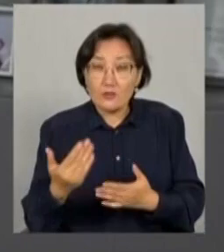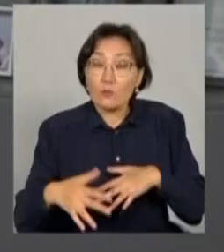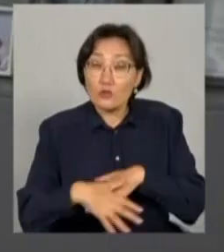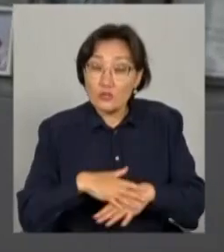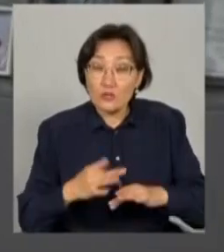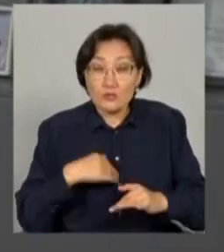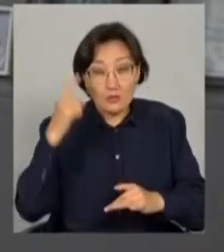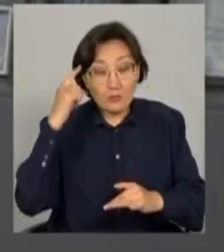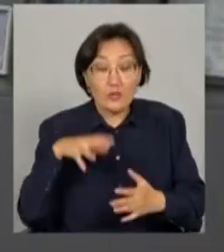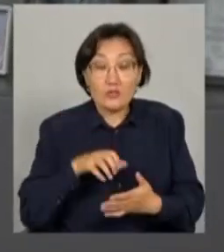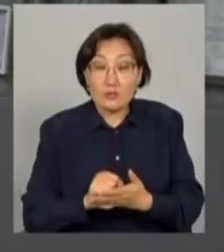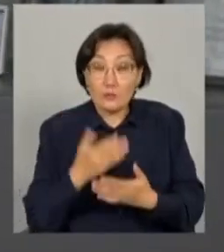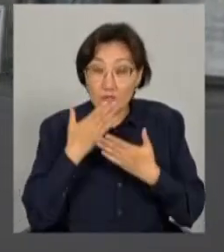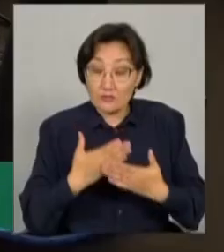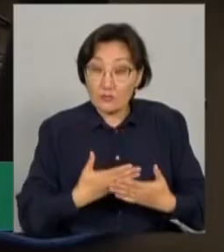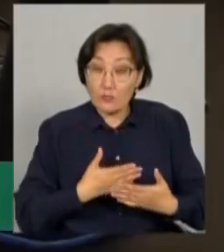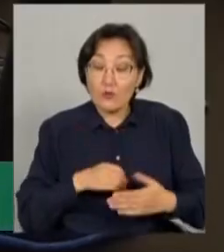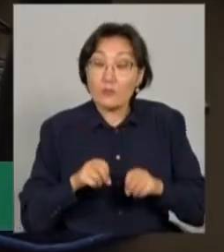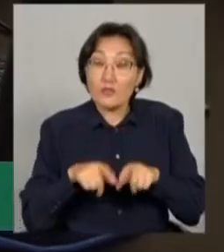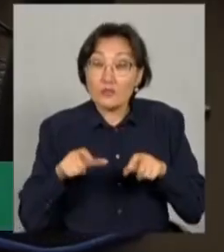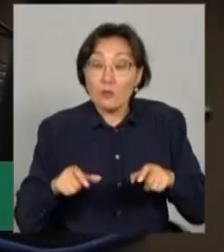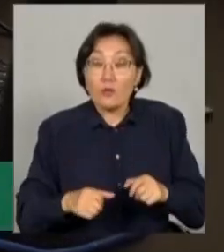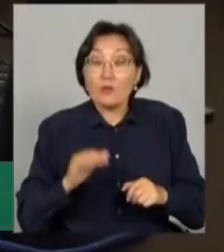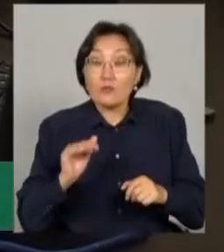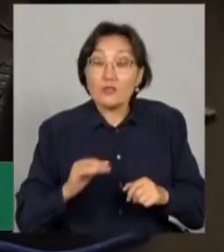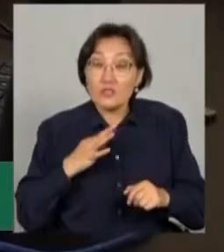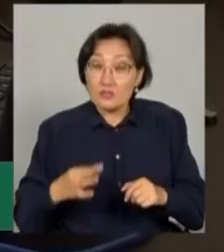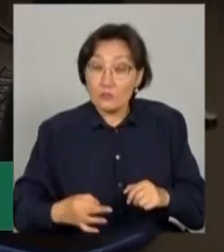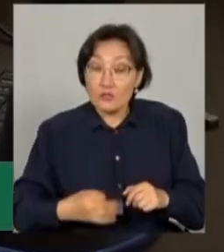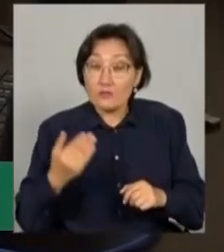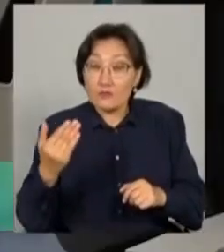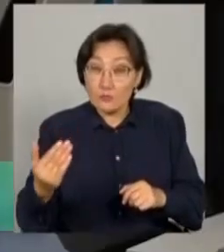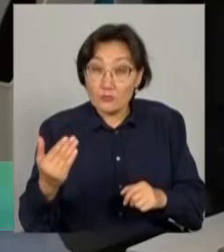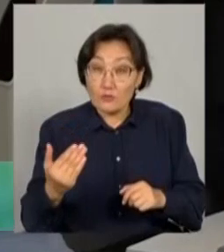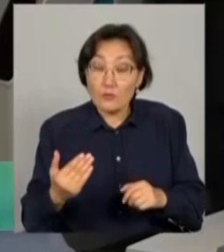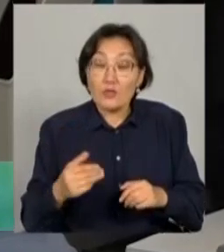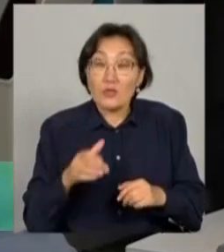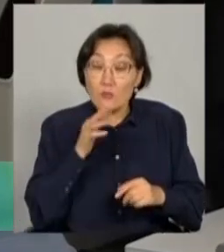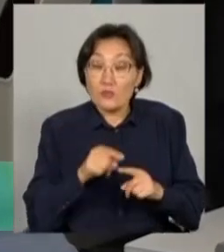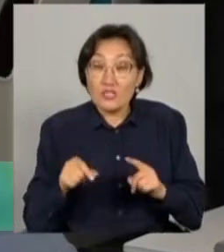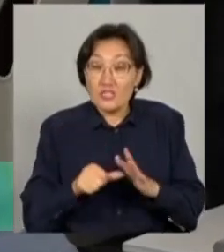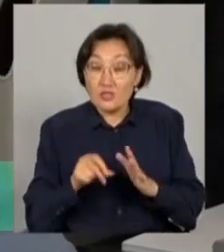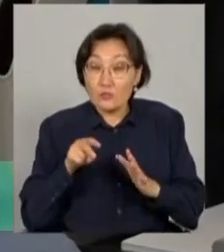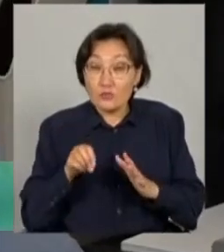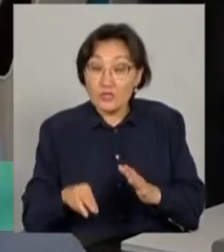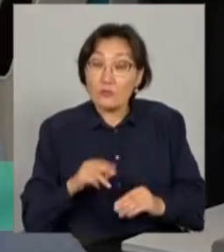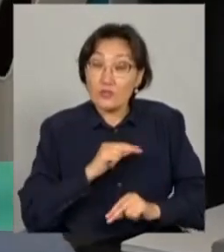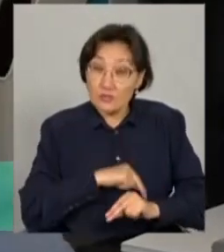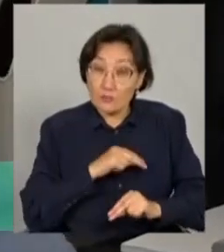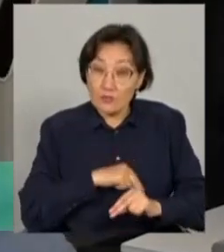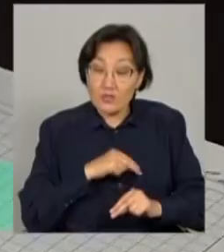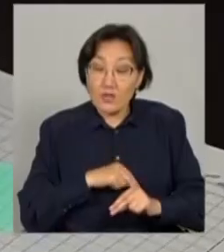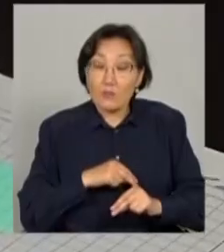что я занимаюсь своей любимой профессией. А вот младший сын Рамиевых, Динмухамед Кудайберген, вот уже на протяжении 6 лет работает